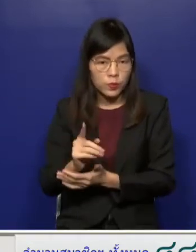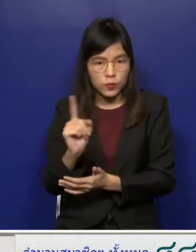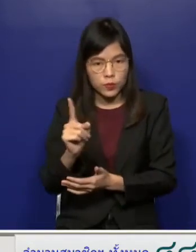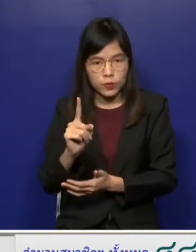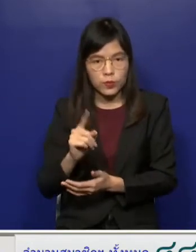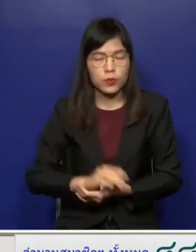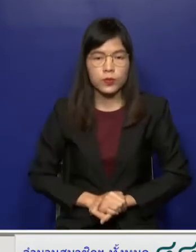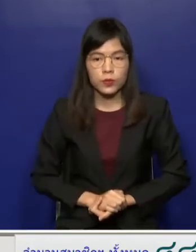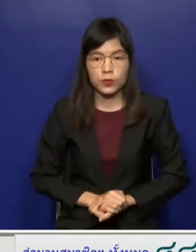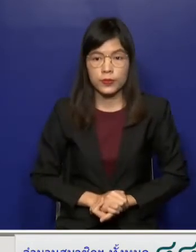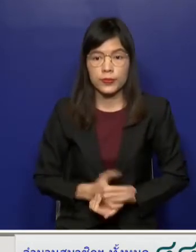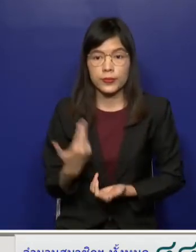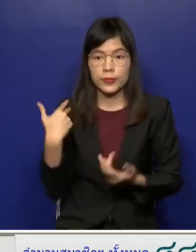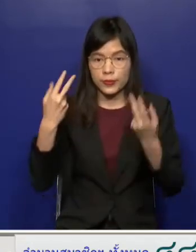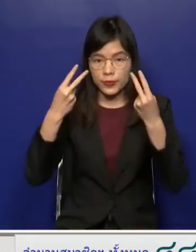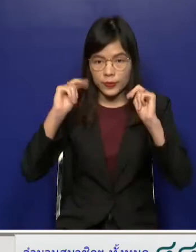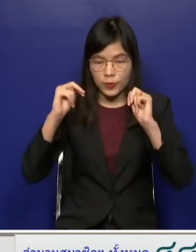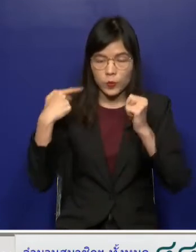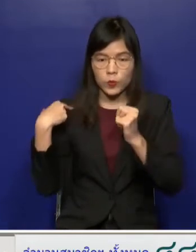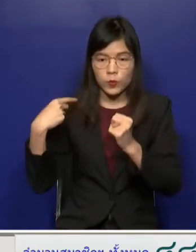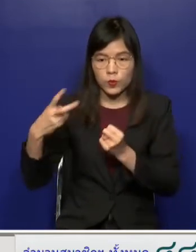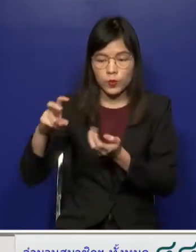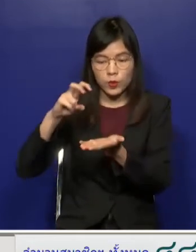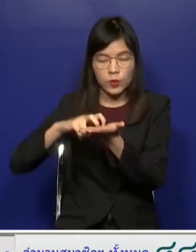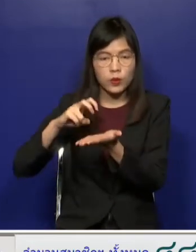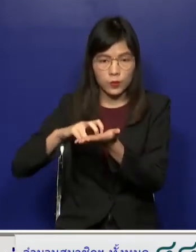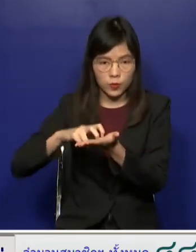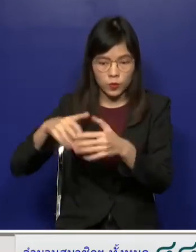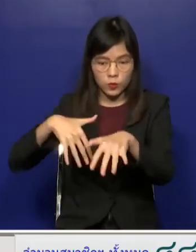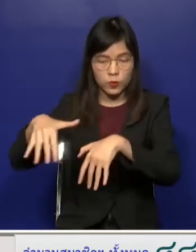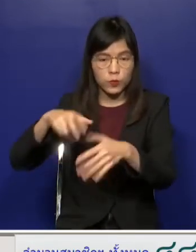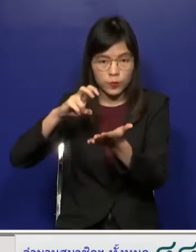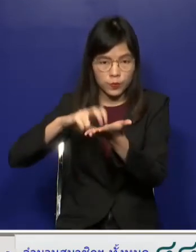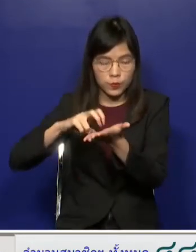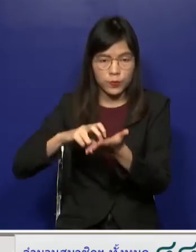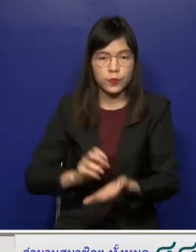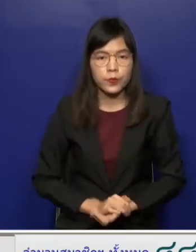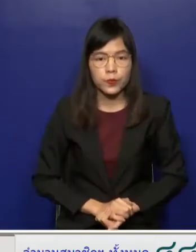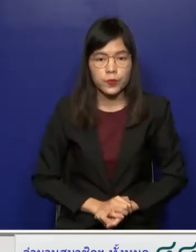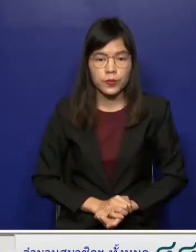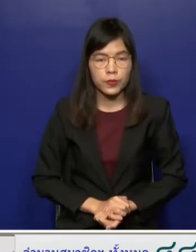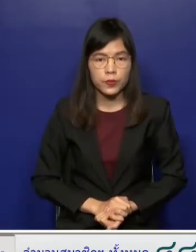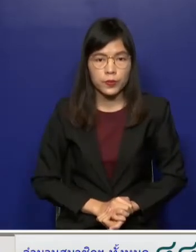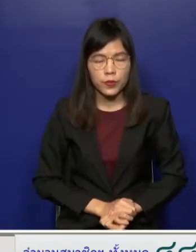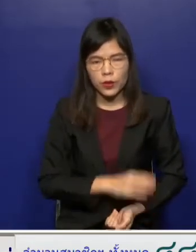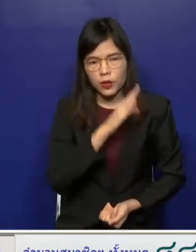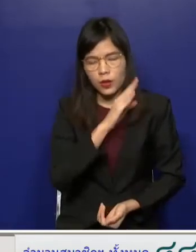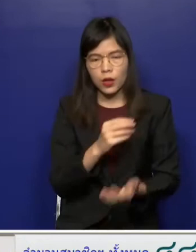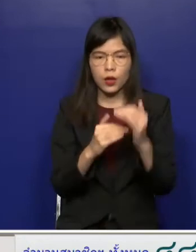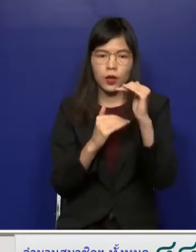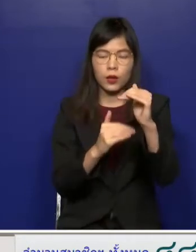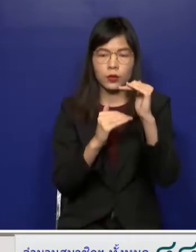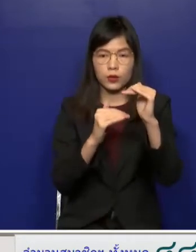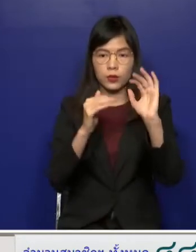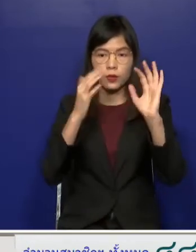กเทศมนตรีเป็นผู้รับรองเพราะฉะนั้นเนี่ยถ้าหากว่าเราไม่จำเป็นต้องไปกำหนดแบบนี้นะครับว่า